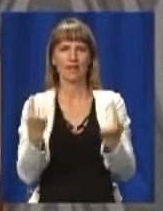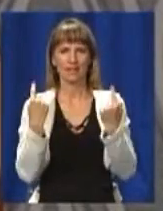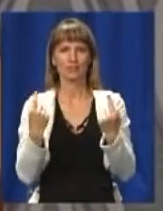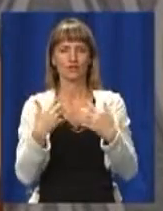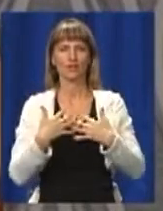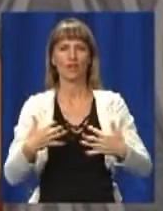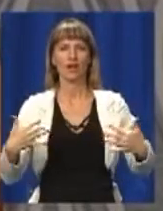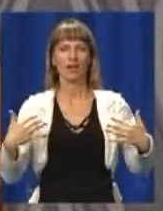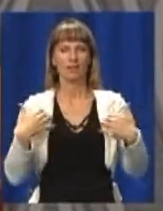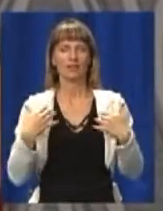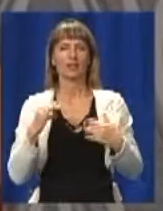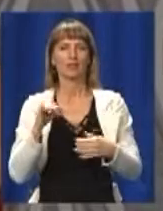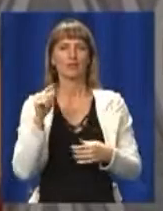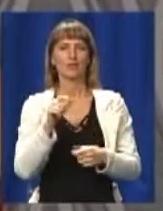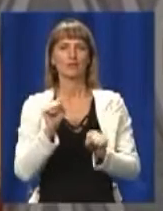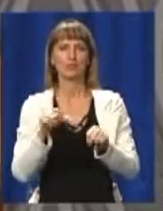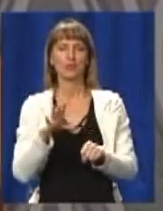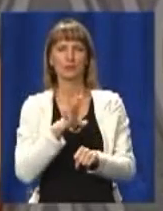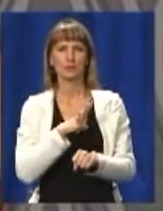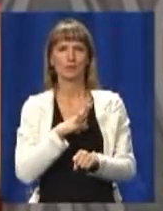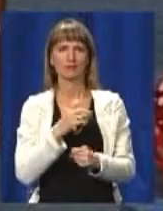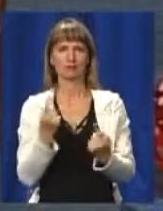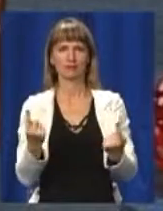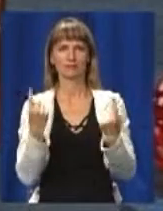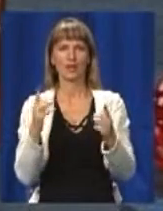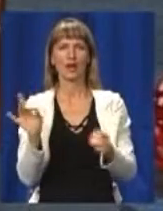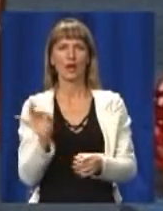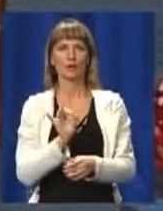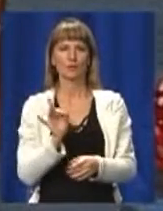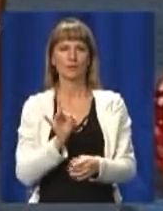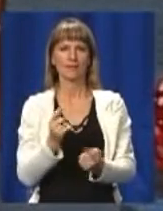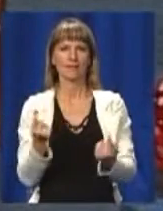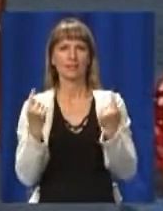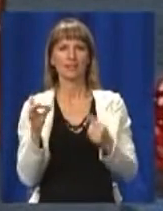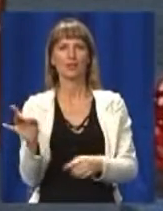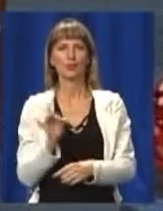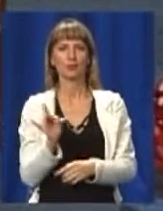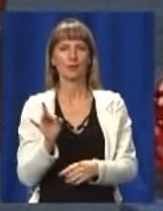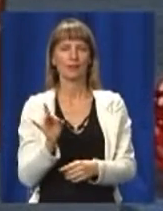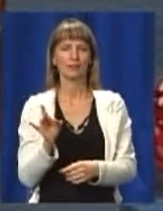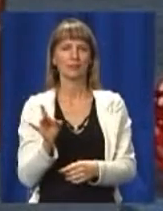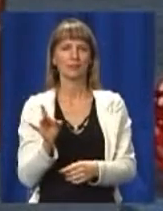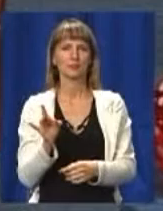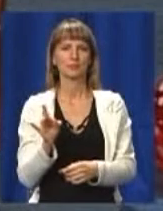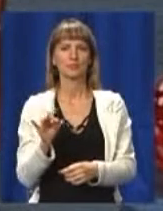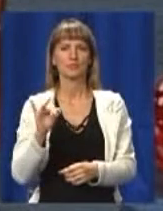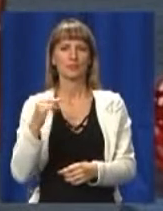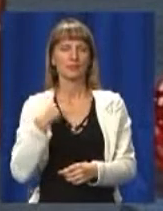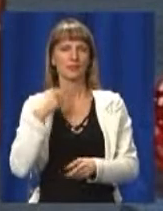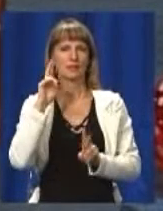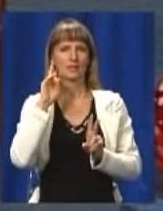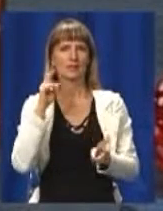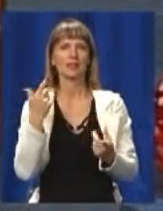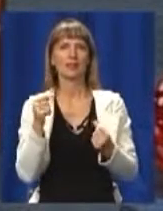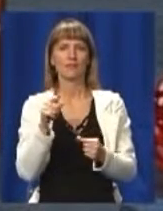велетенська тварина, яка просто може бути інколи таких громадських розмірів, ну, велетезних розмірів, да, величезних. І я не знаю